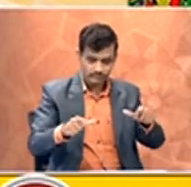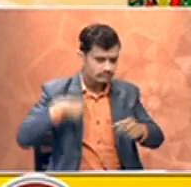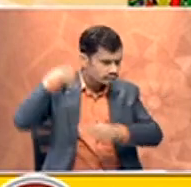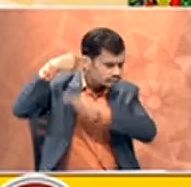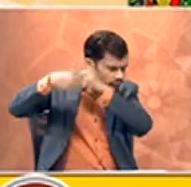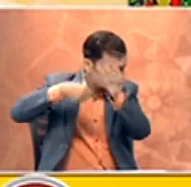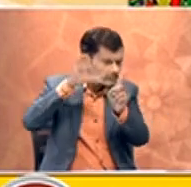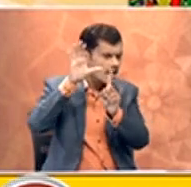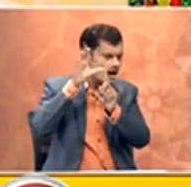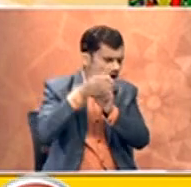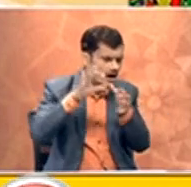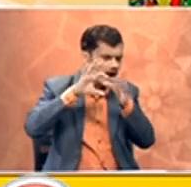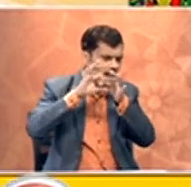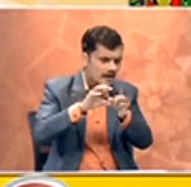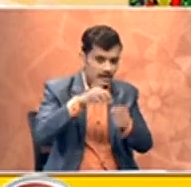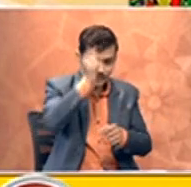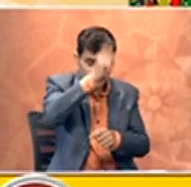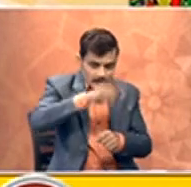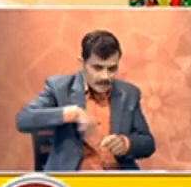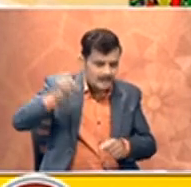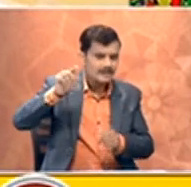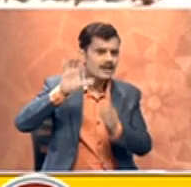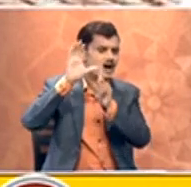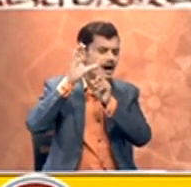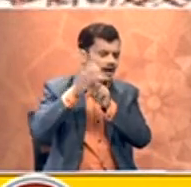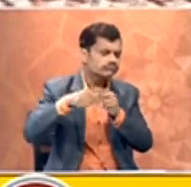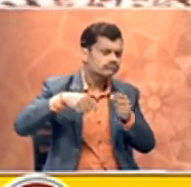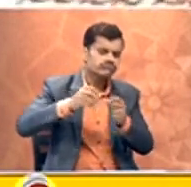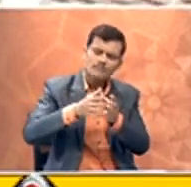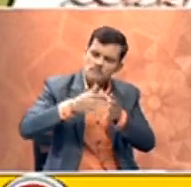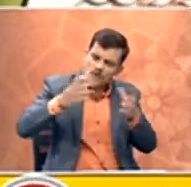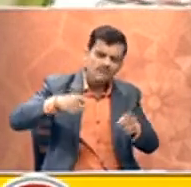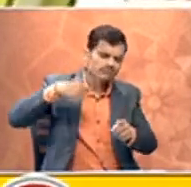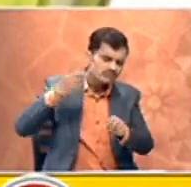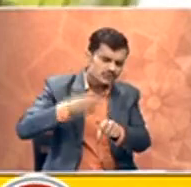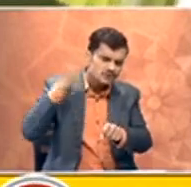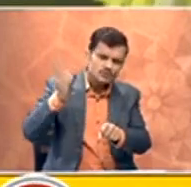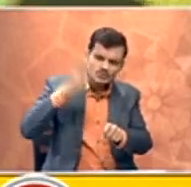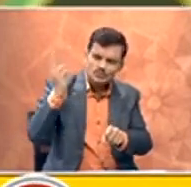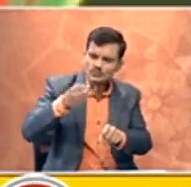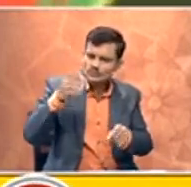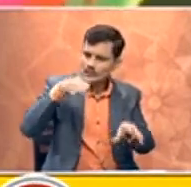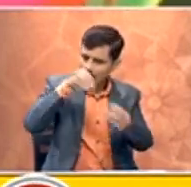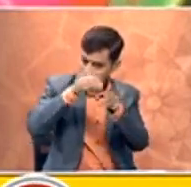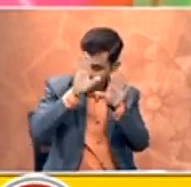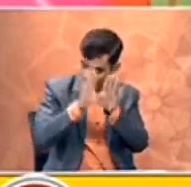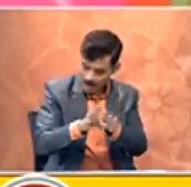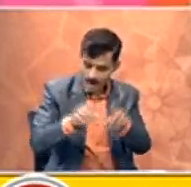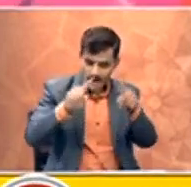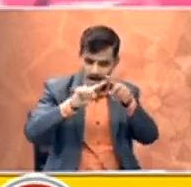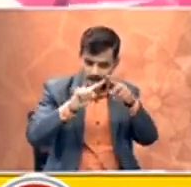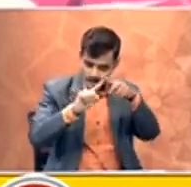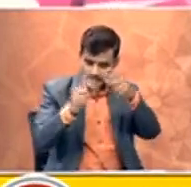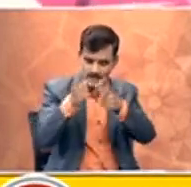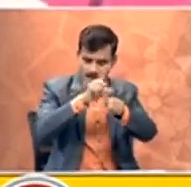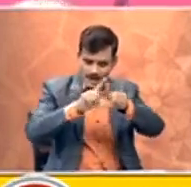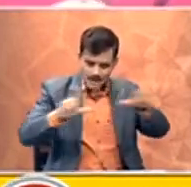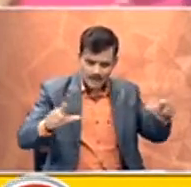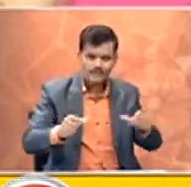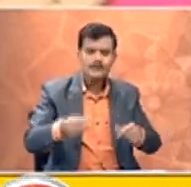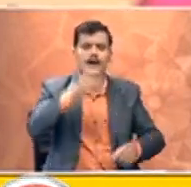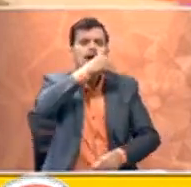में भारतीय संस्कृति के कई अनमोल रत्न छिपे हैं। तेलुगु की इस विरासत का